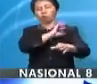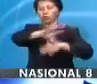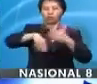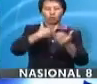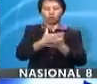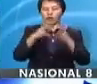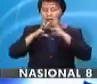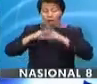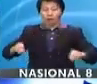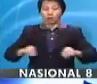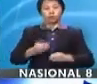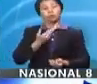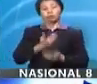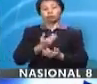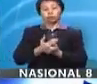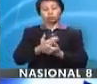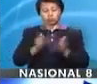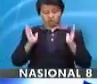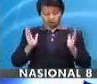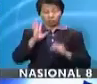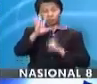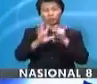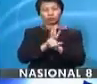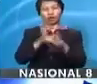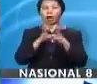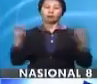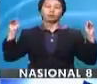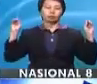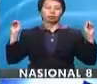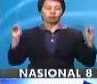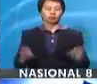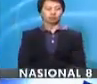dan menghabiskan simpanan masing-masing dalam tempoh 5 tahun.